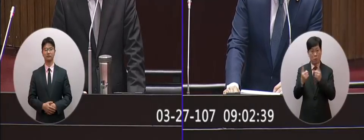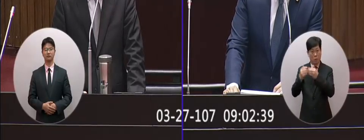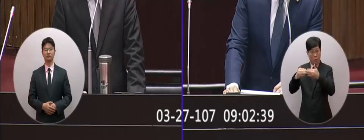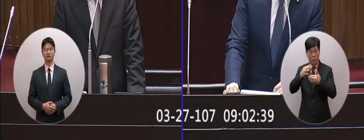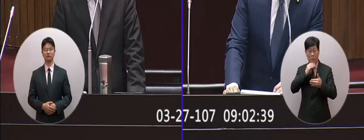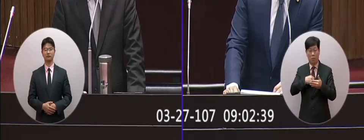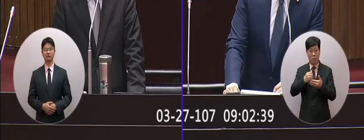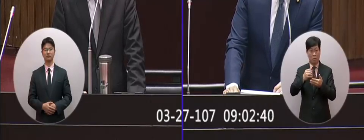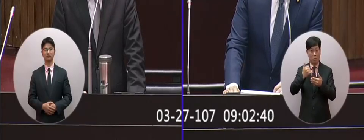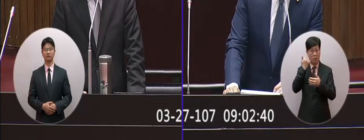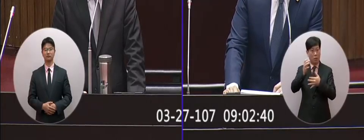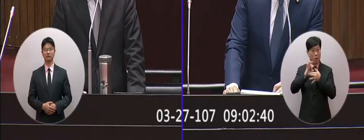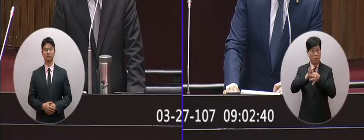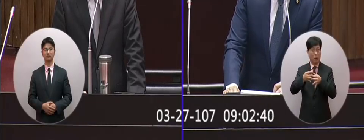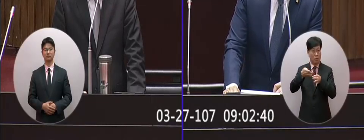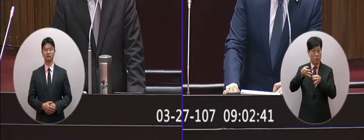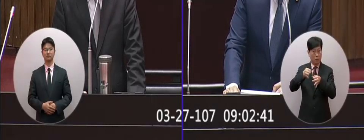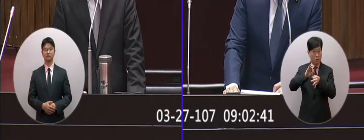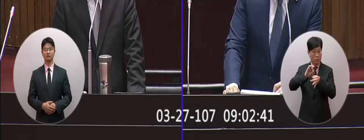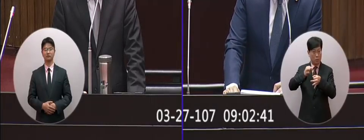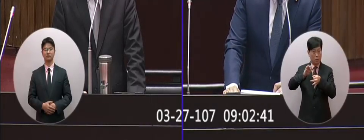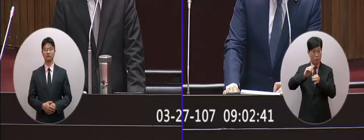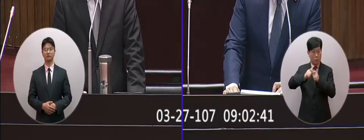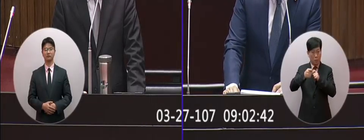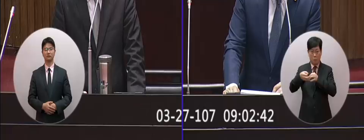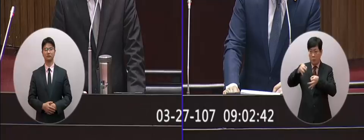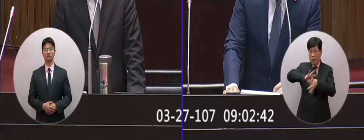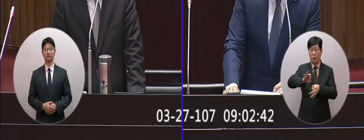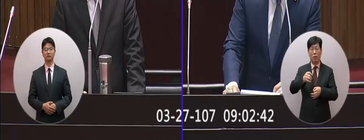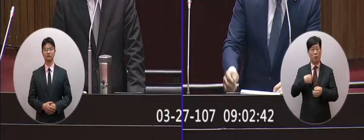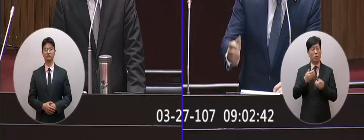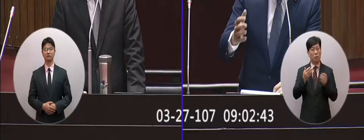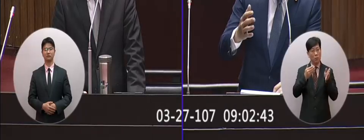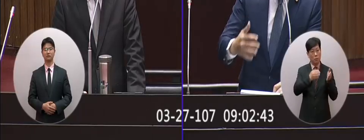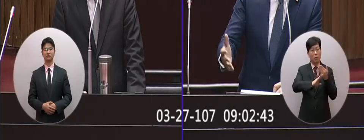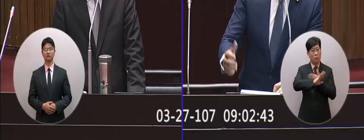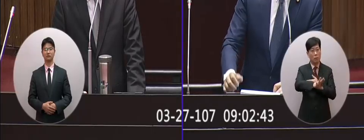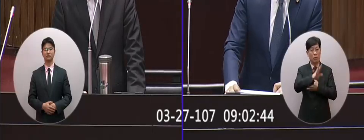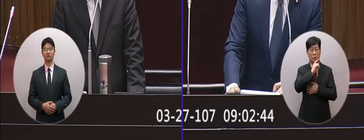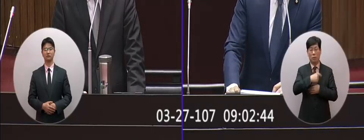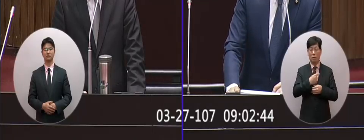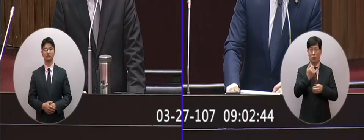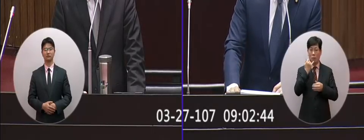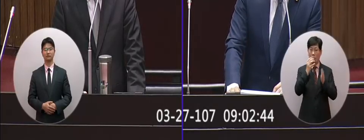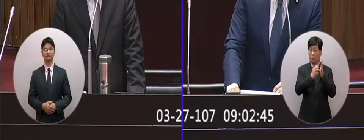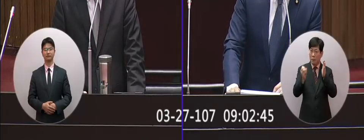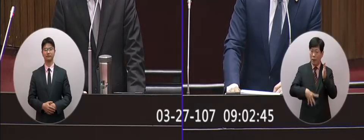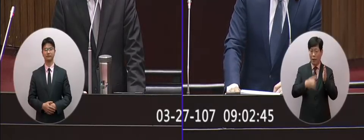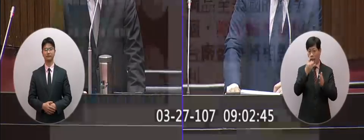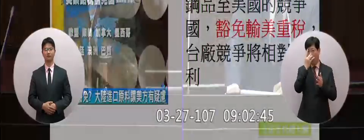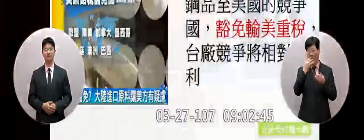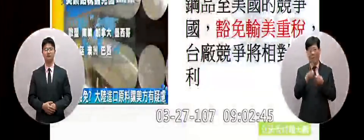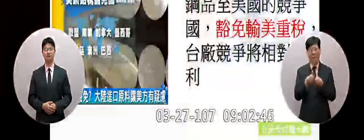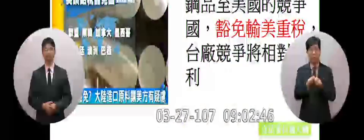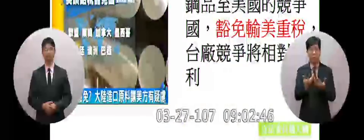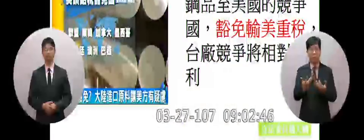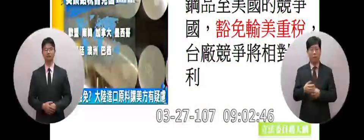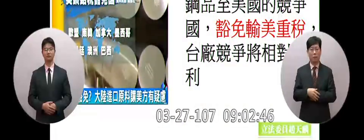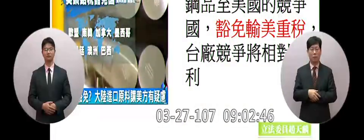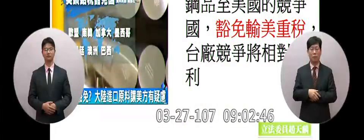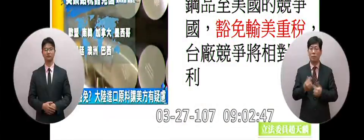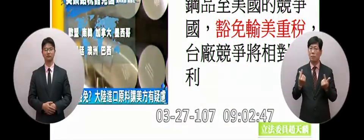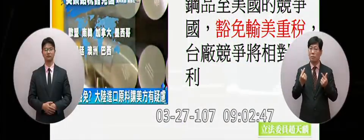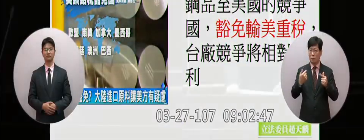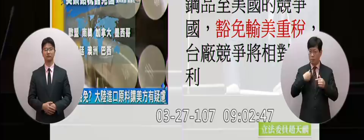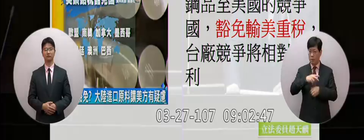苛征关税的这样的一个提高，而我们对于这个其他的这个豁免的部分并没有加入的话，那尤其是